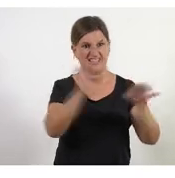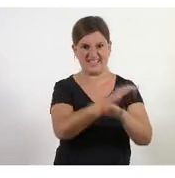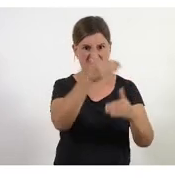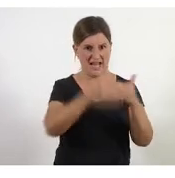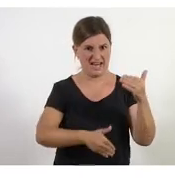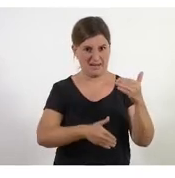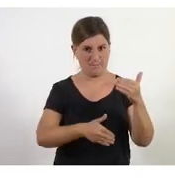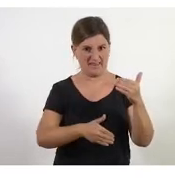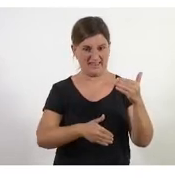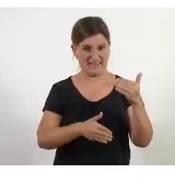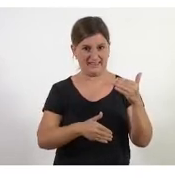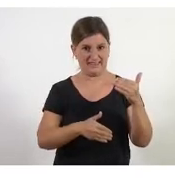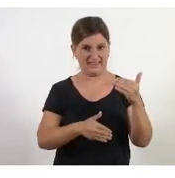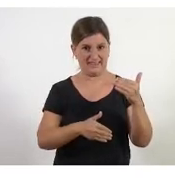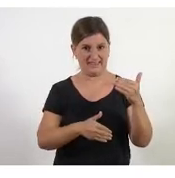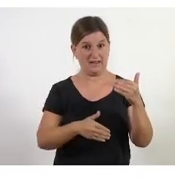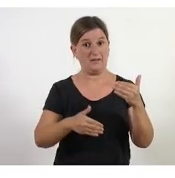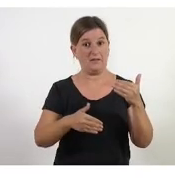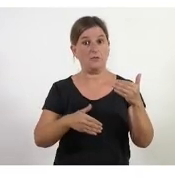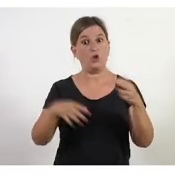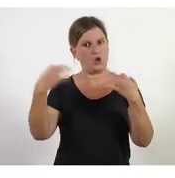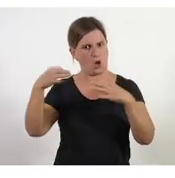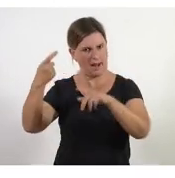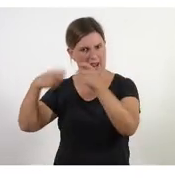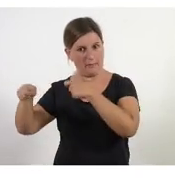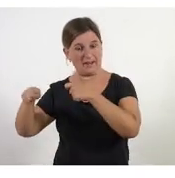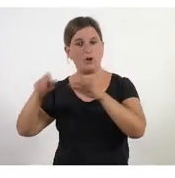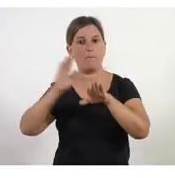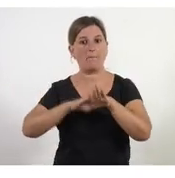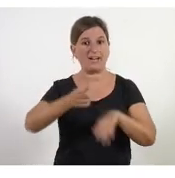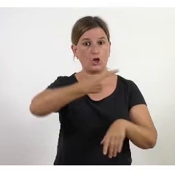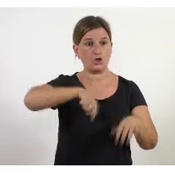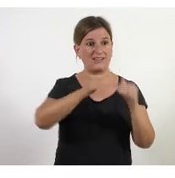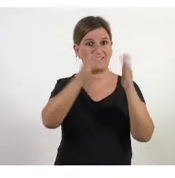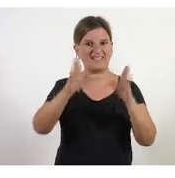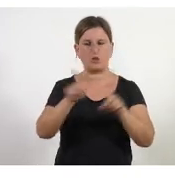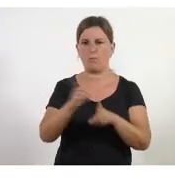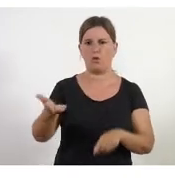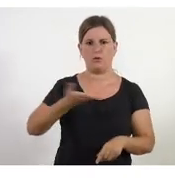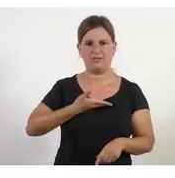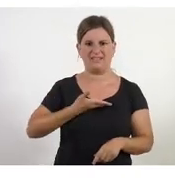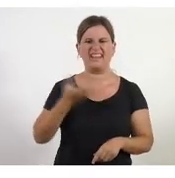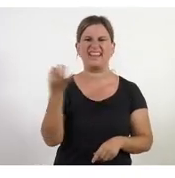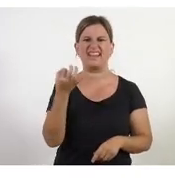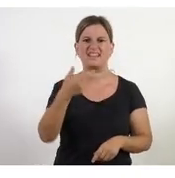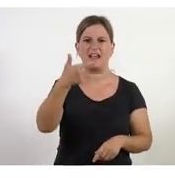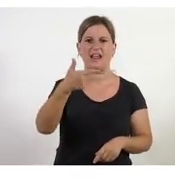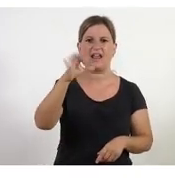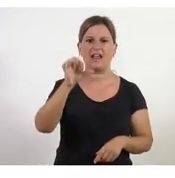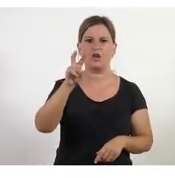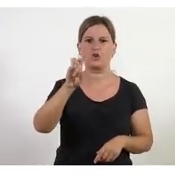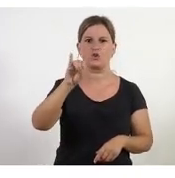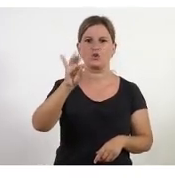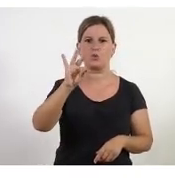comercialment es ven, que per nosaltres és una donació. És el nivell de G Suite bàsic. Però pensem